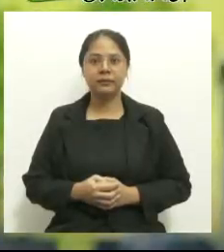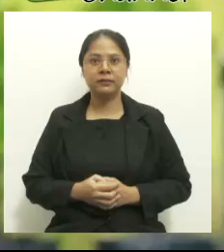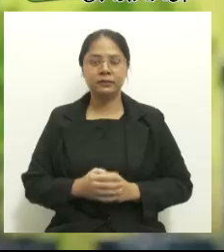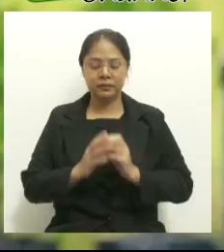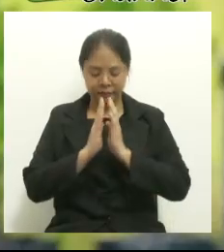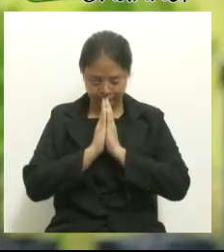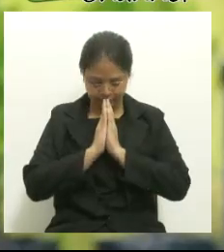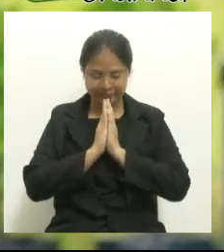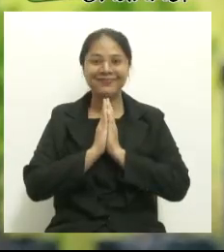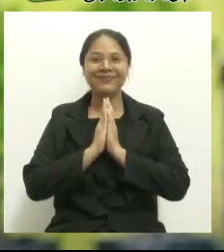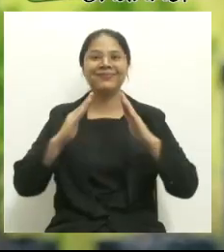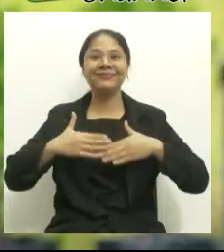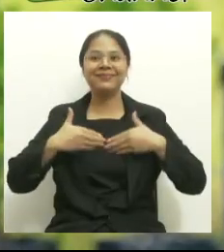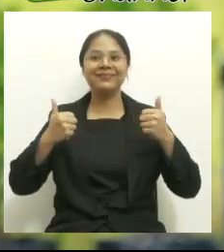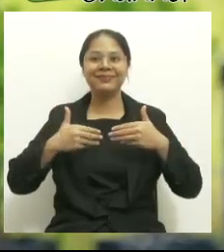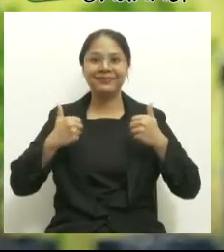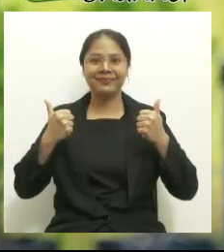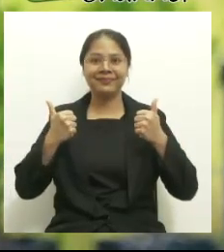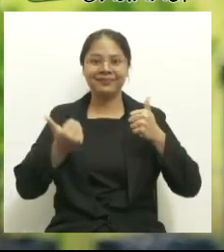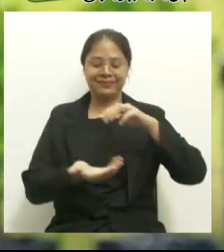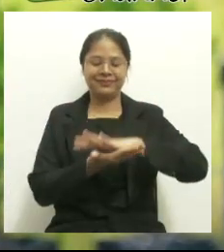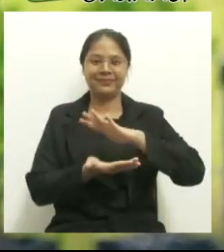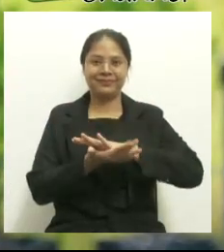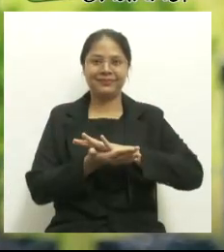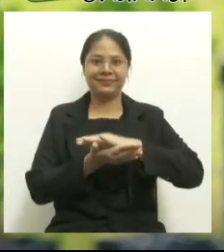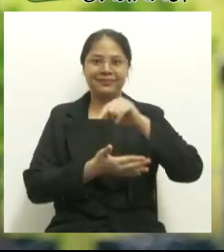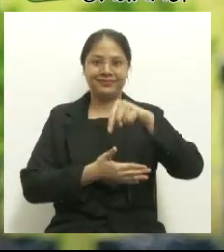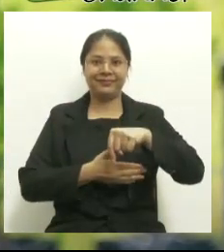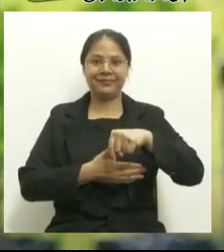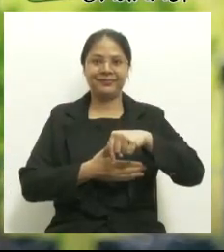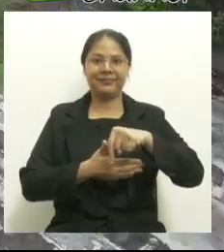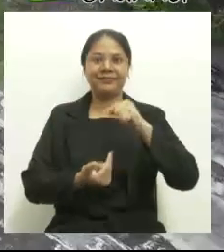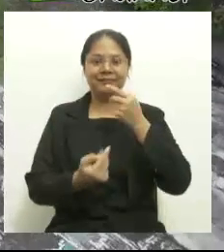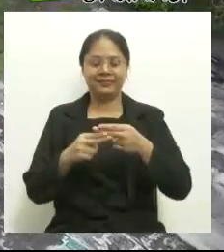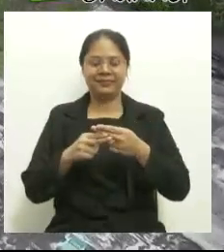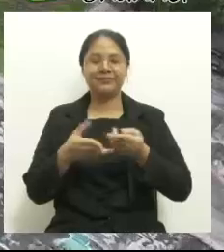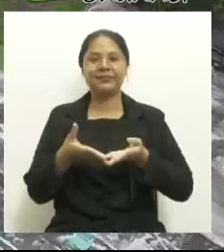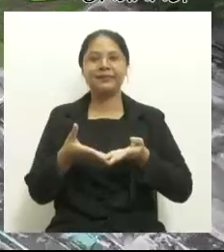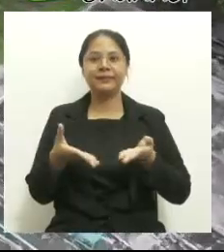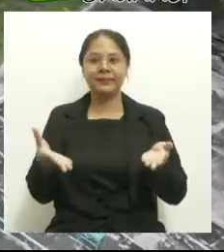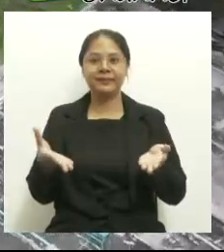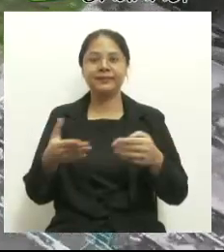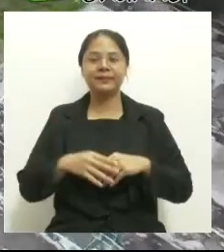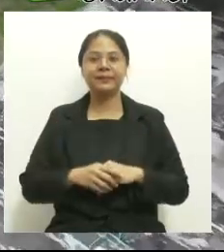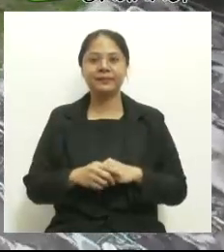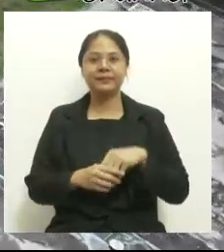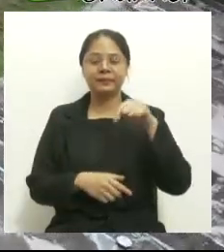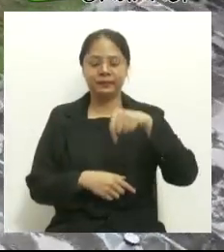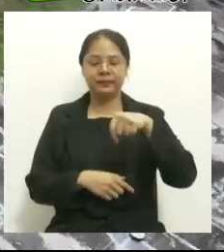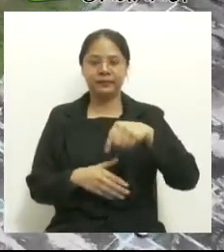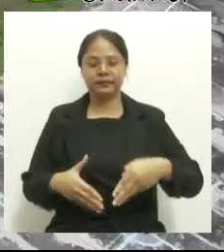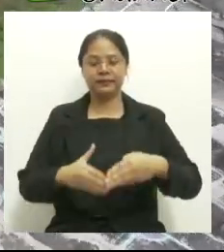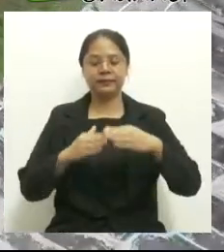สวัสดีค่ะยินดีต้อนรับสู่โรงเรียนบ้านหนองขุ่นมิตรภาพที่136โรงเรียนบ้านหนองขุ่นมิตรภาพตั้งอยู่